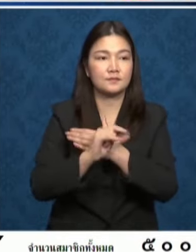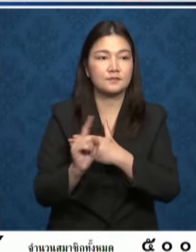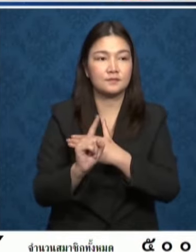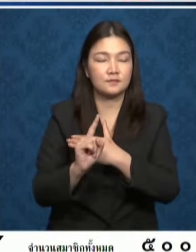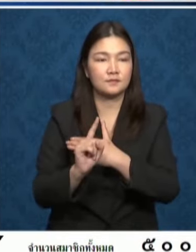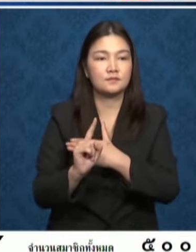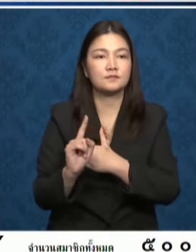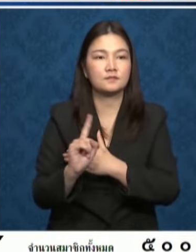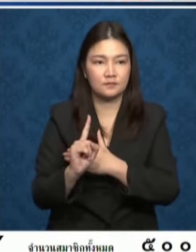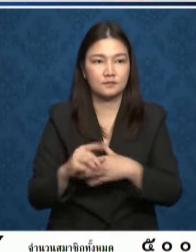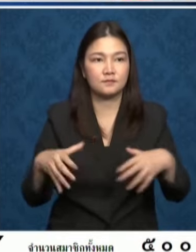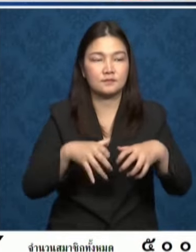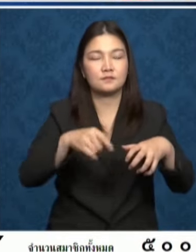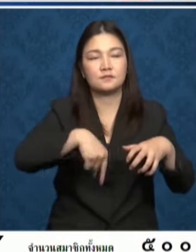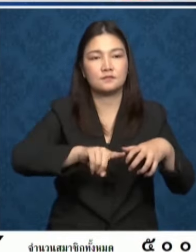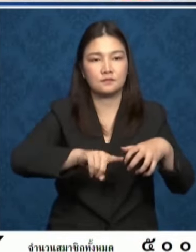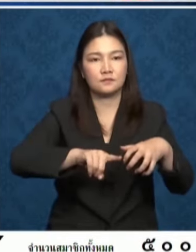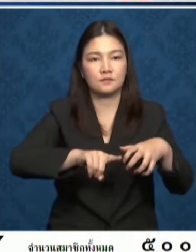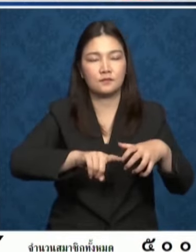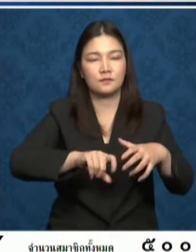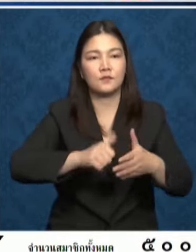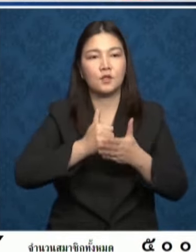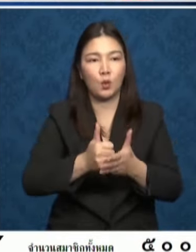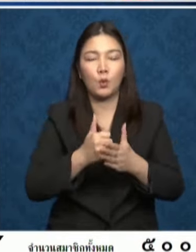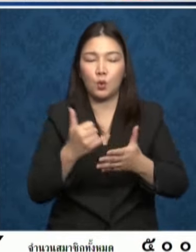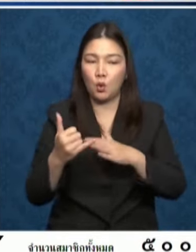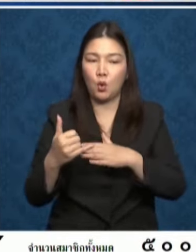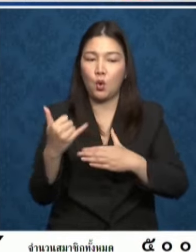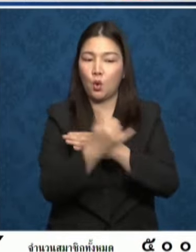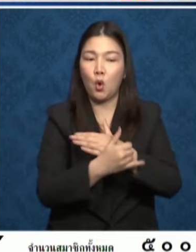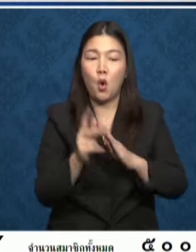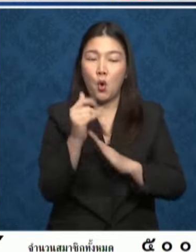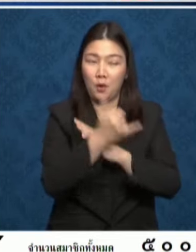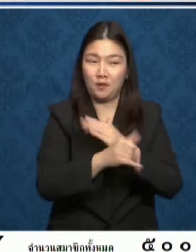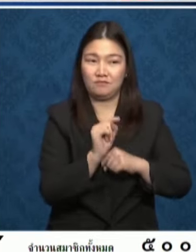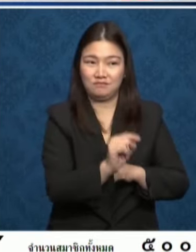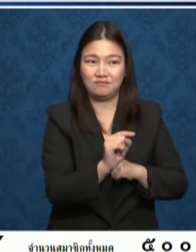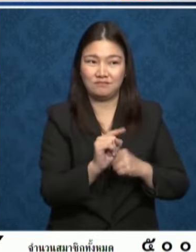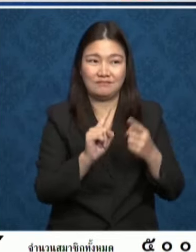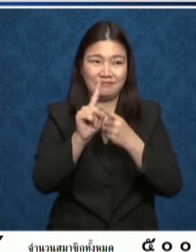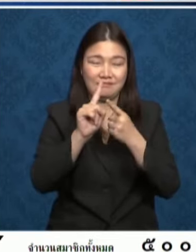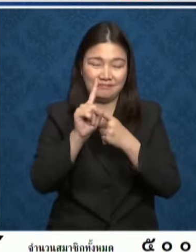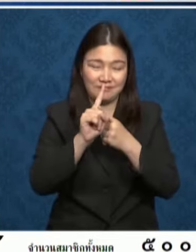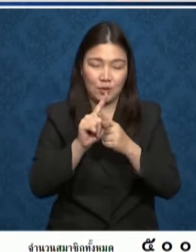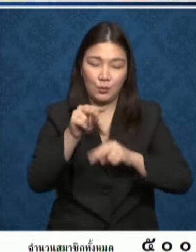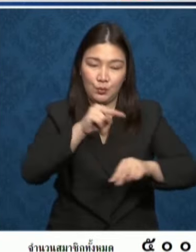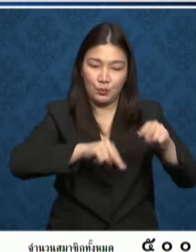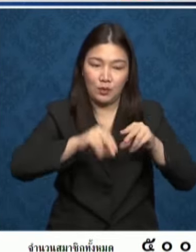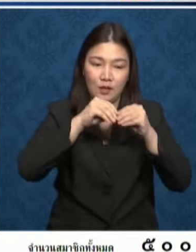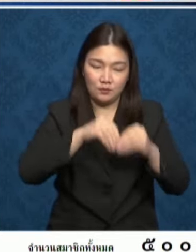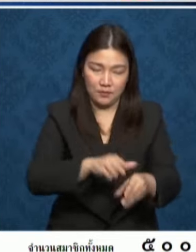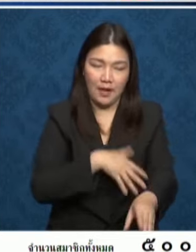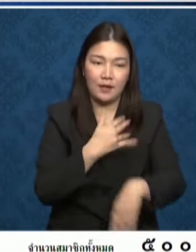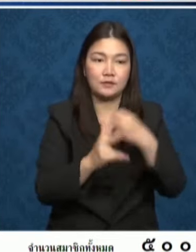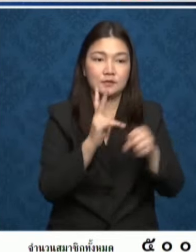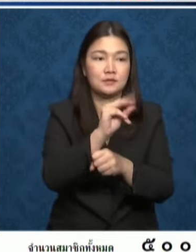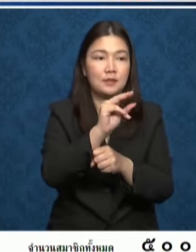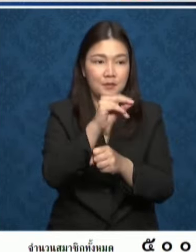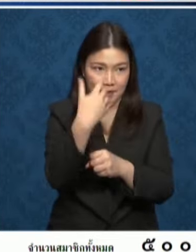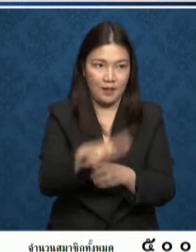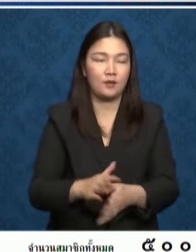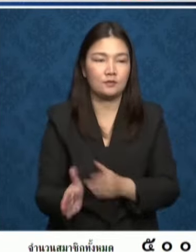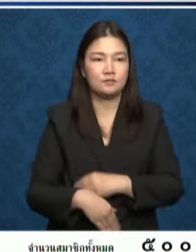สิทธิในที่ดินของกลุ่มชนเผ่าพื้นเมืองมาเป็นเวลาเกินกว่า30ปีแล้วนะครับญี่ปุ่นก็เหมือนกันนะ